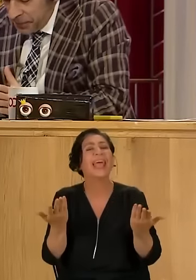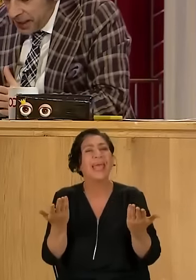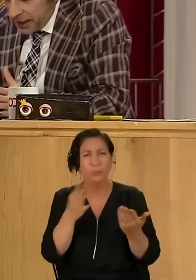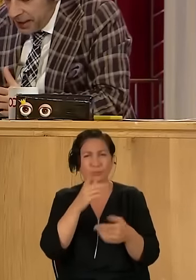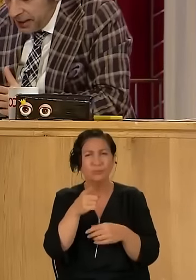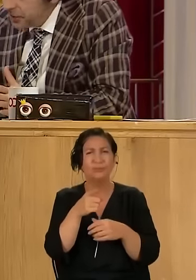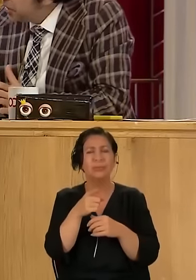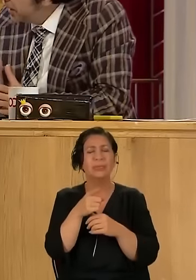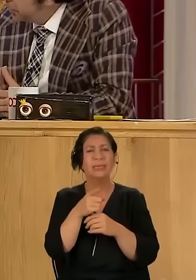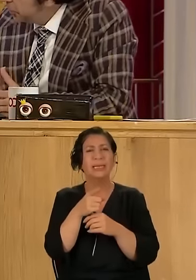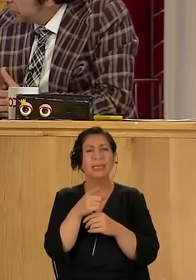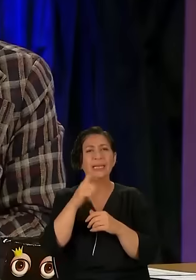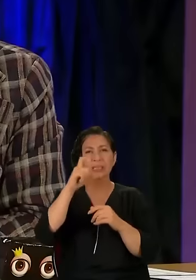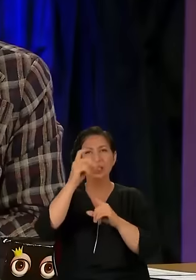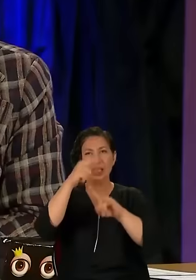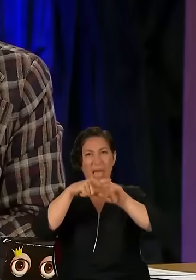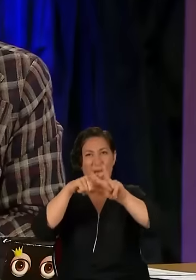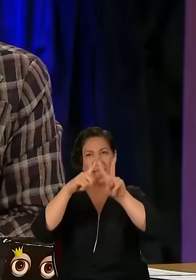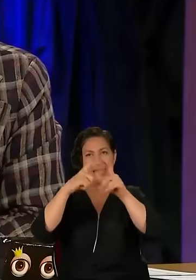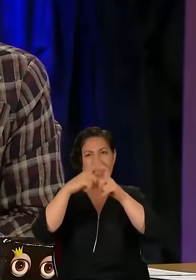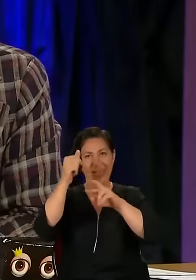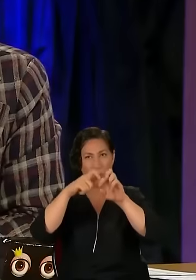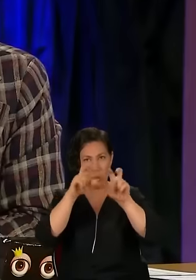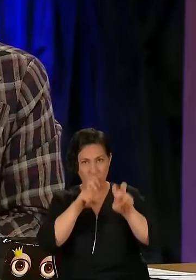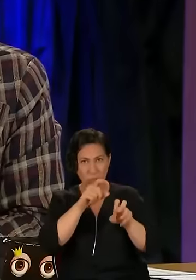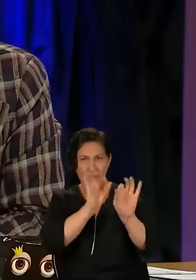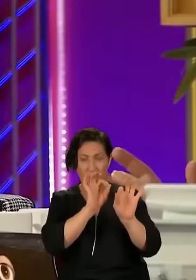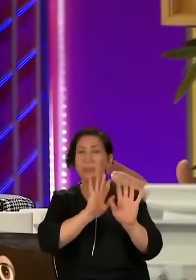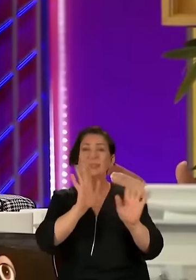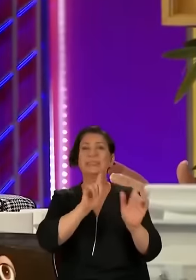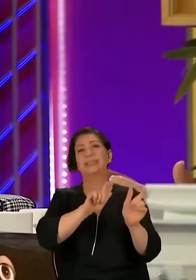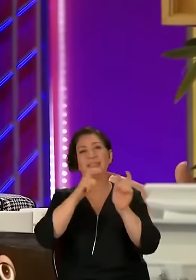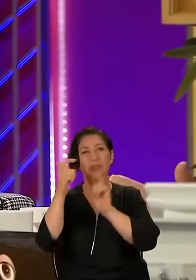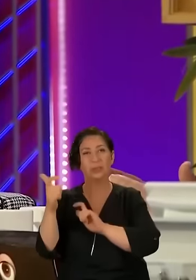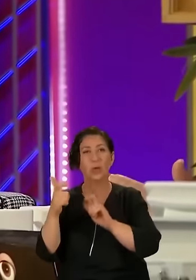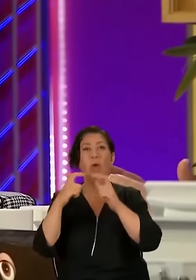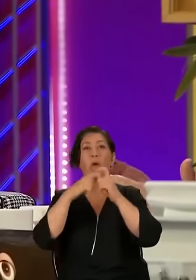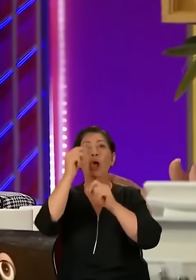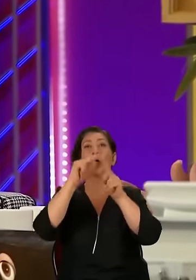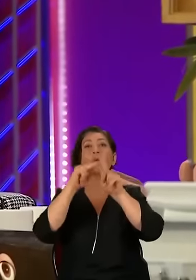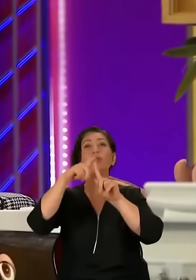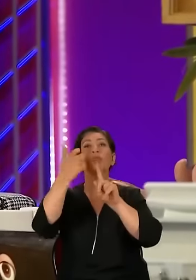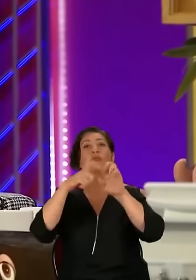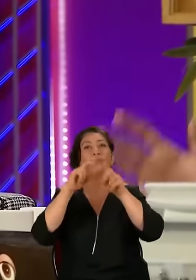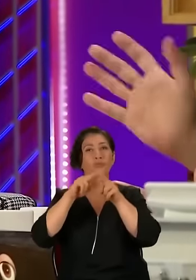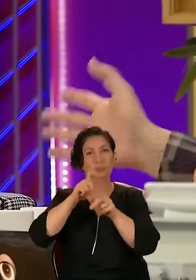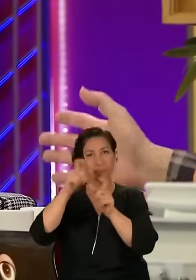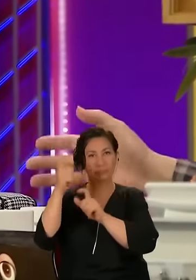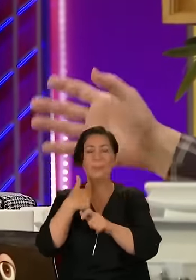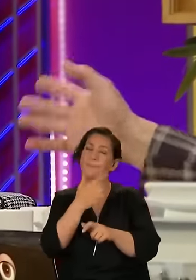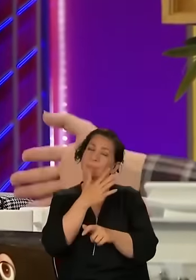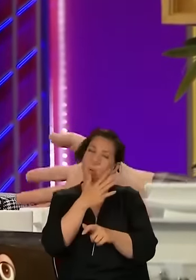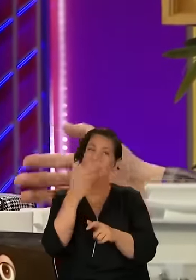şimdi Cihangir'de oturuyordun, evet, eskiden. Evet. Hala orada mısın? Değil. Hayır, taşındım orada. Taşındım, Göktürk'teyim. Tamam. Evet, ha. Şimdi ben